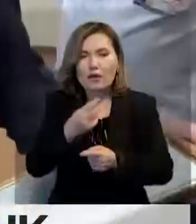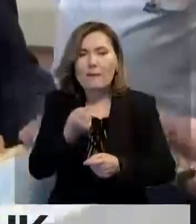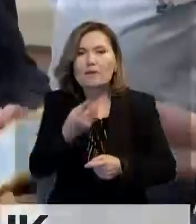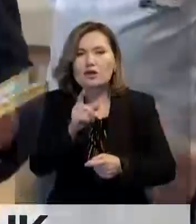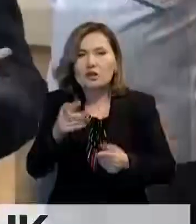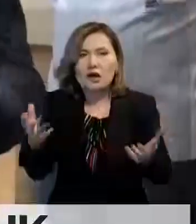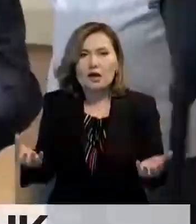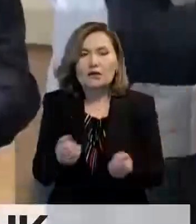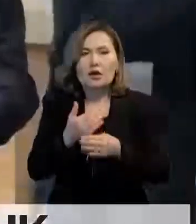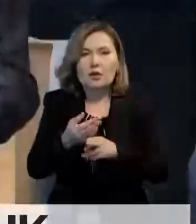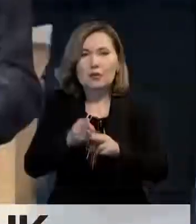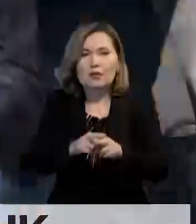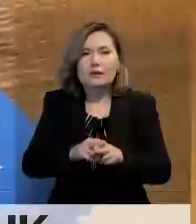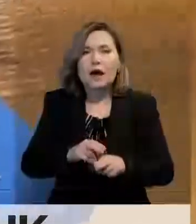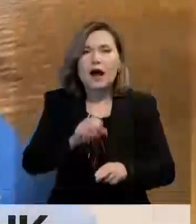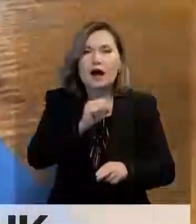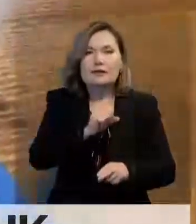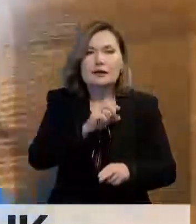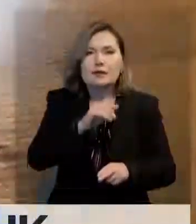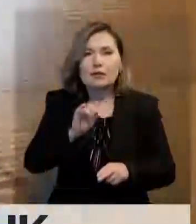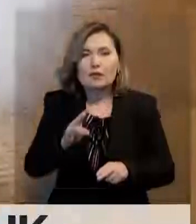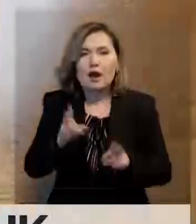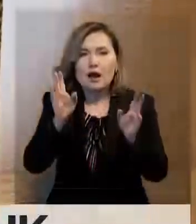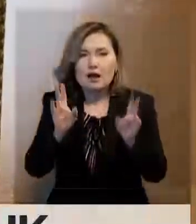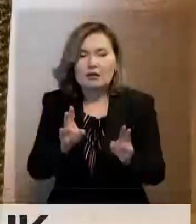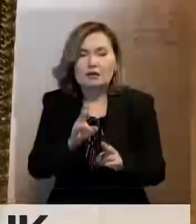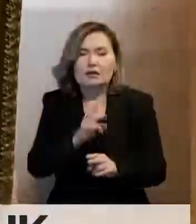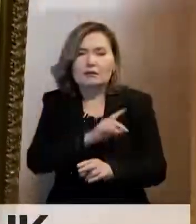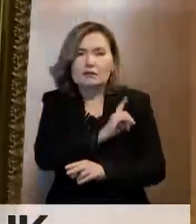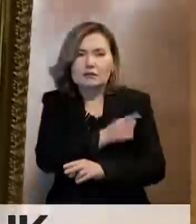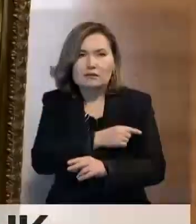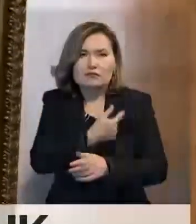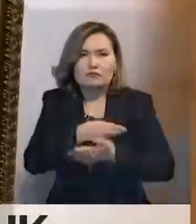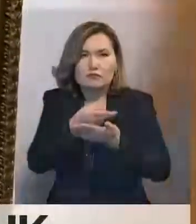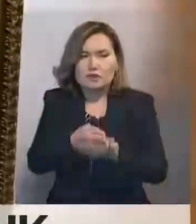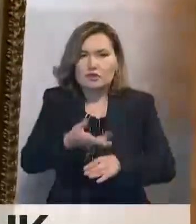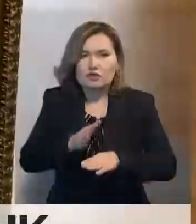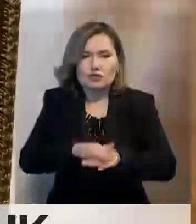сақтап қалды. Алайда Асқар Забекуллин қатты зардап шекті. Қазір оның жағдайы ауыр.